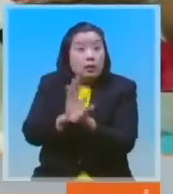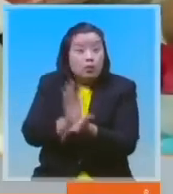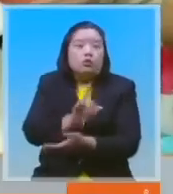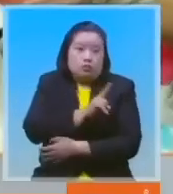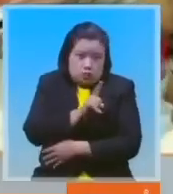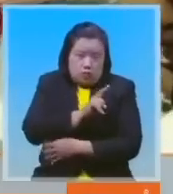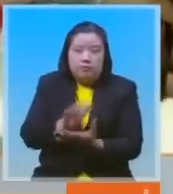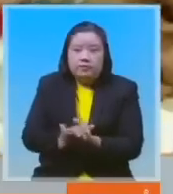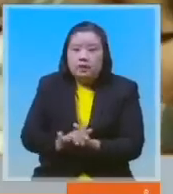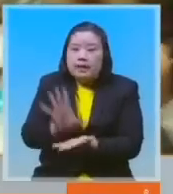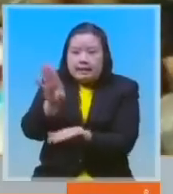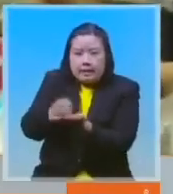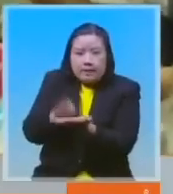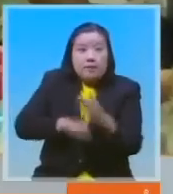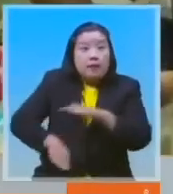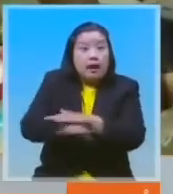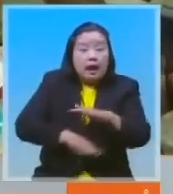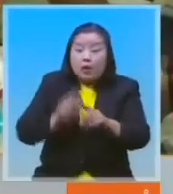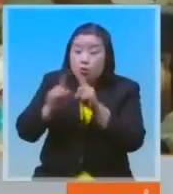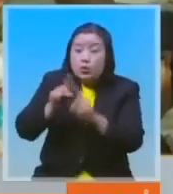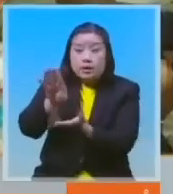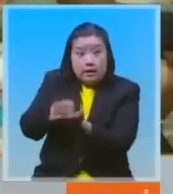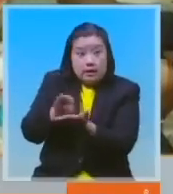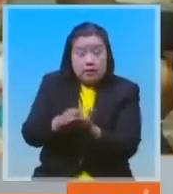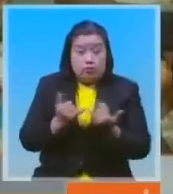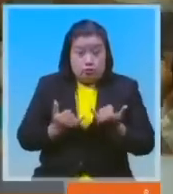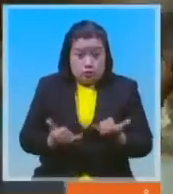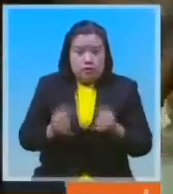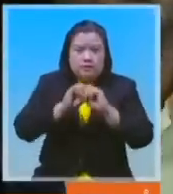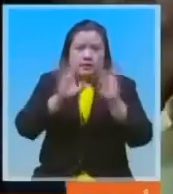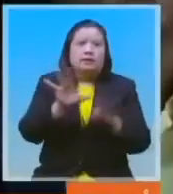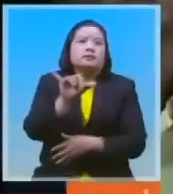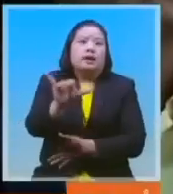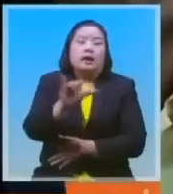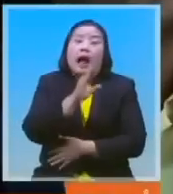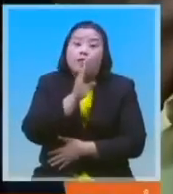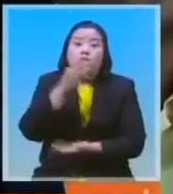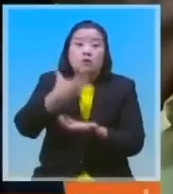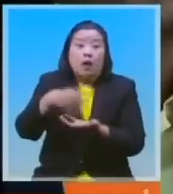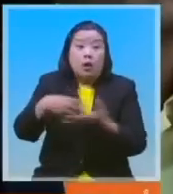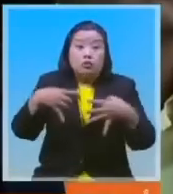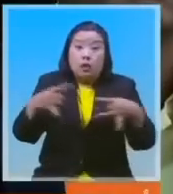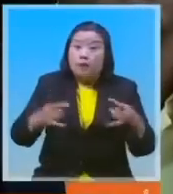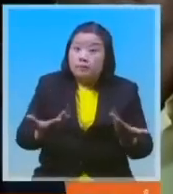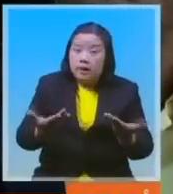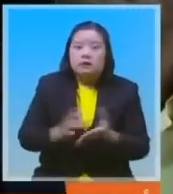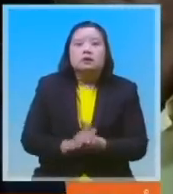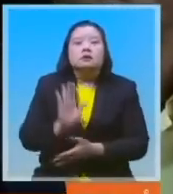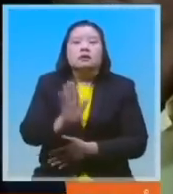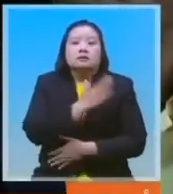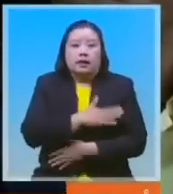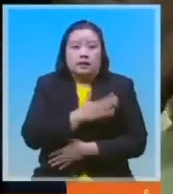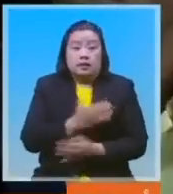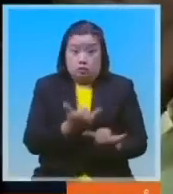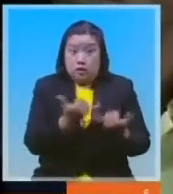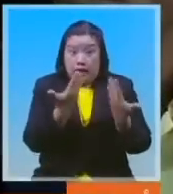ามีความเกี่ยวข้องอย่างไรเพราะบางครั้งมีข้อมูลมันต้องชัดเจนก่อนที่จะเปิดเผยออกไปนะครับตรงนี้ก็เดี๋ยวจะขึ้นไปคุยกับเขาเลยนะ